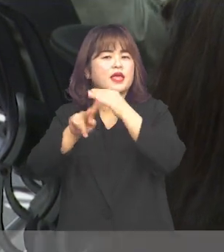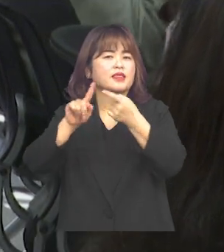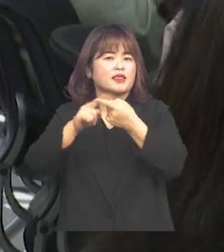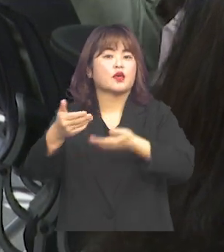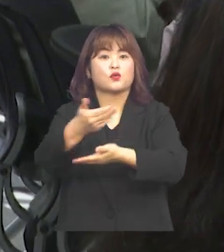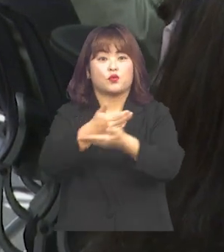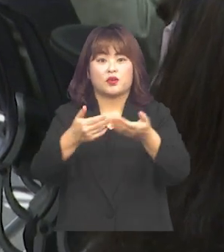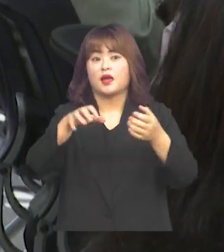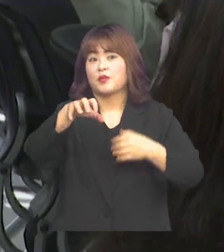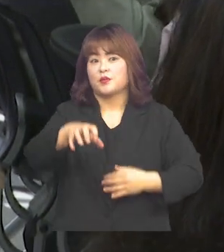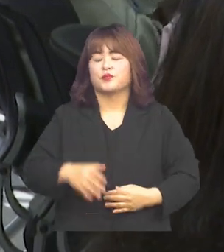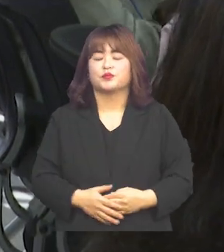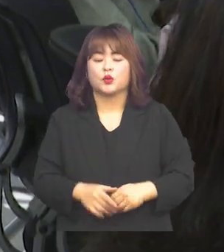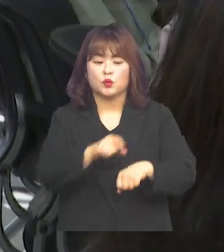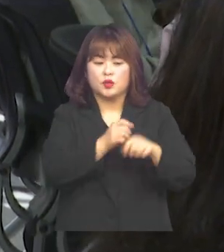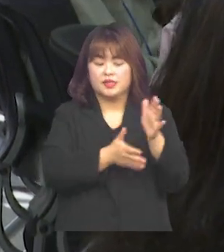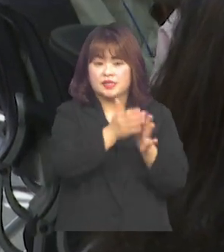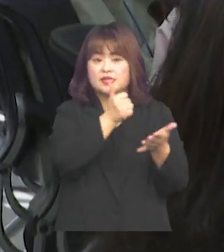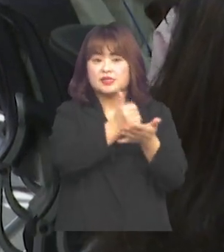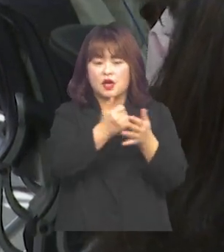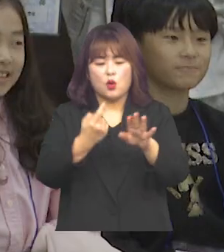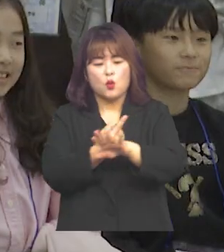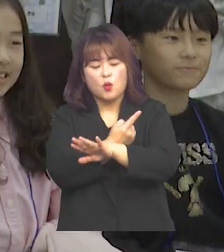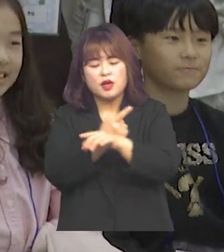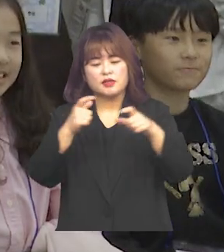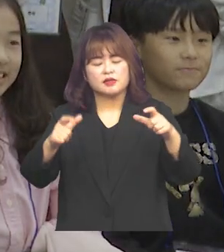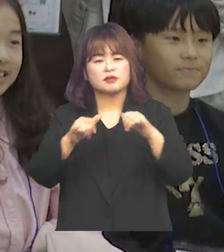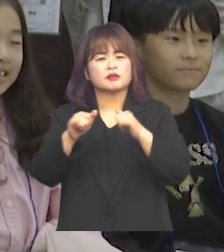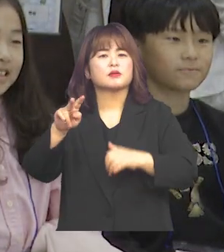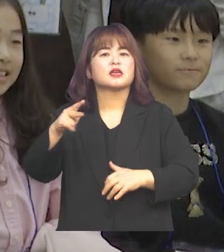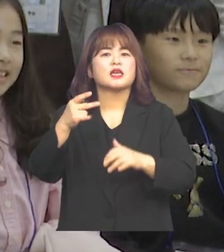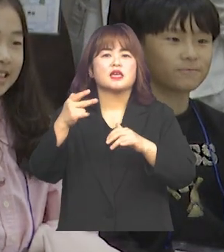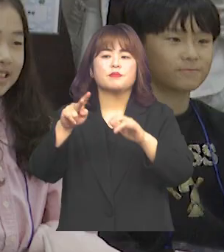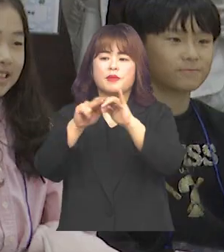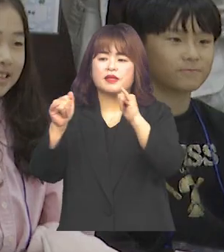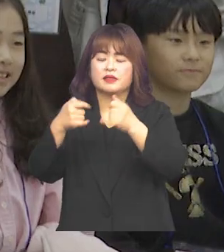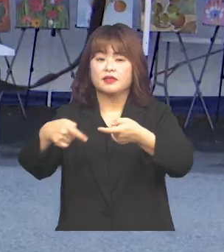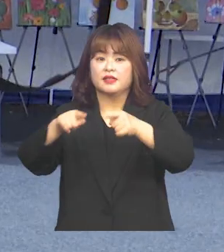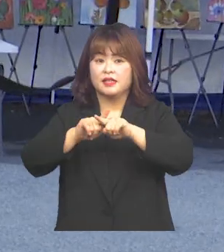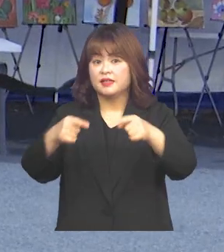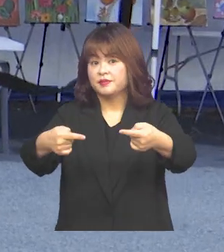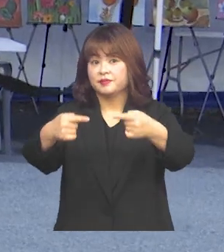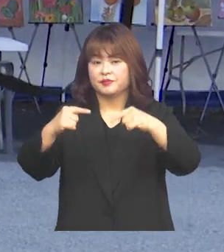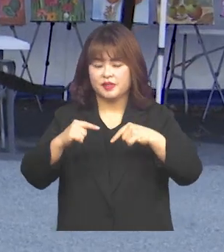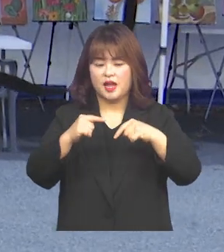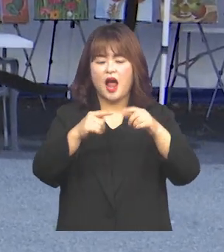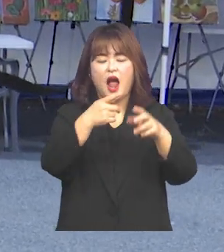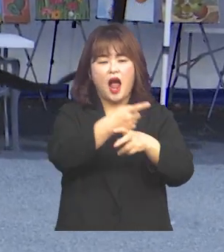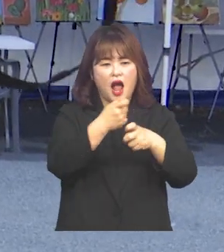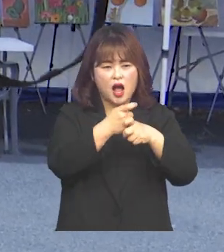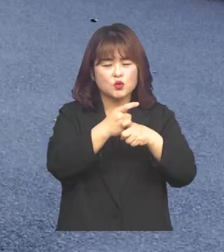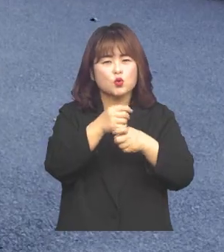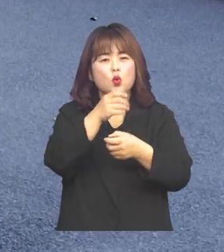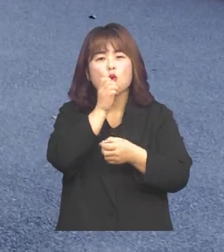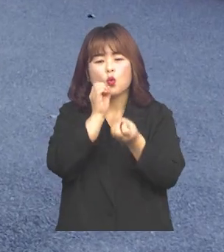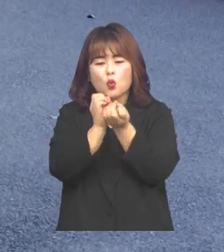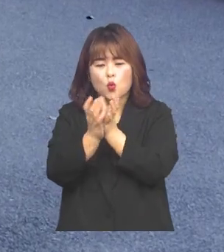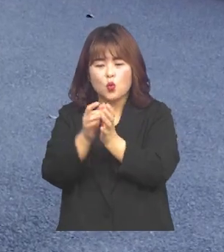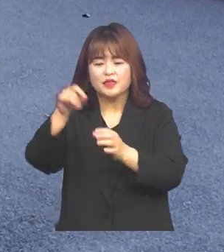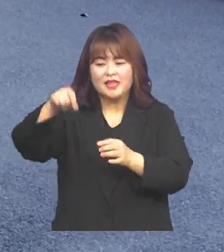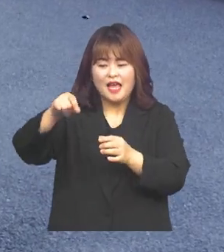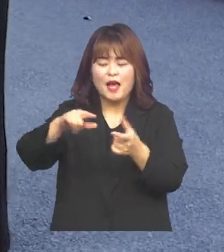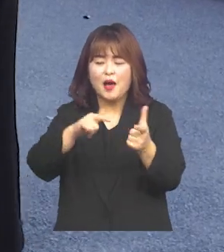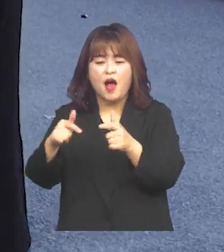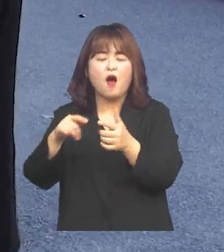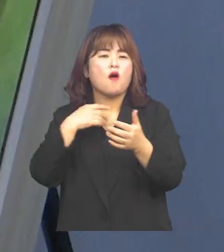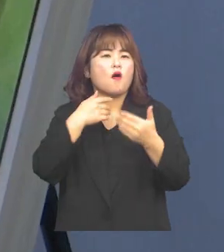자리입니다. 현장에는 이상일 용인특례시장과 시민 200여 명이 참석했으며 가죽공예, 꽃차 만들기